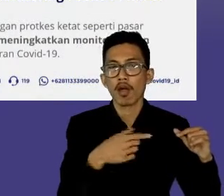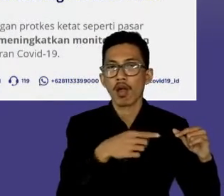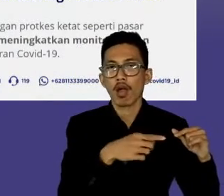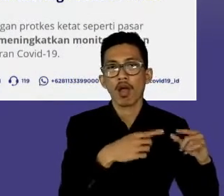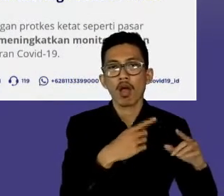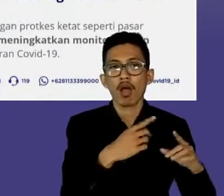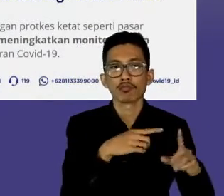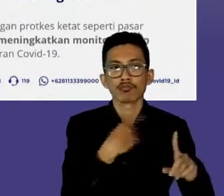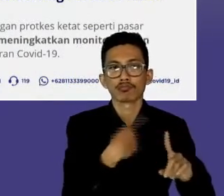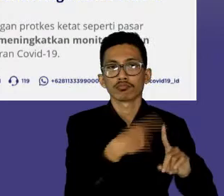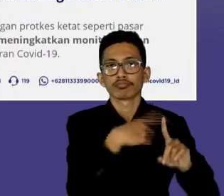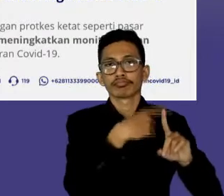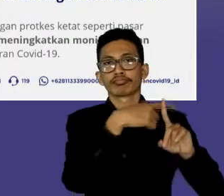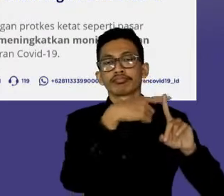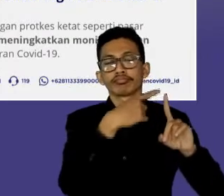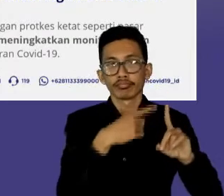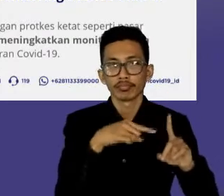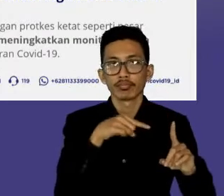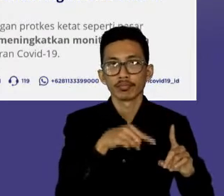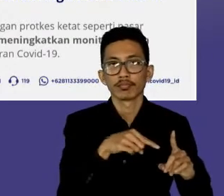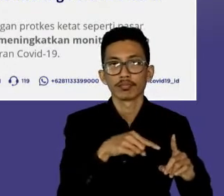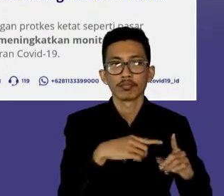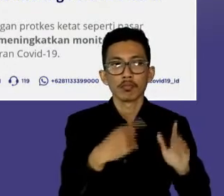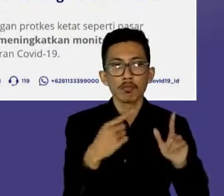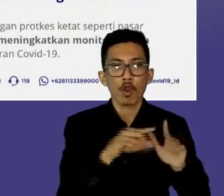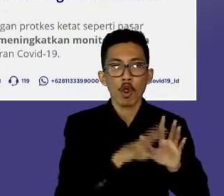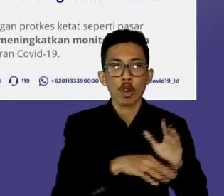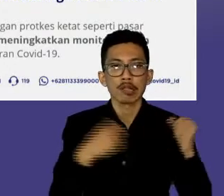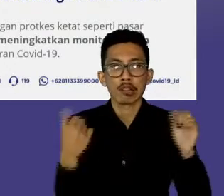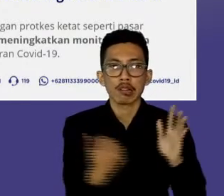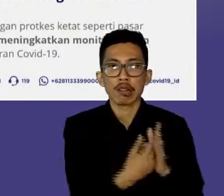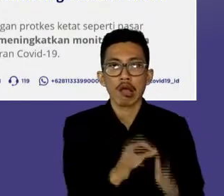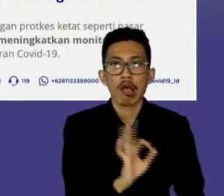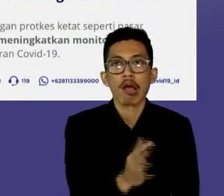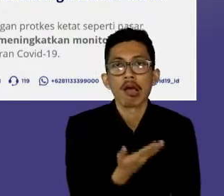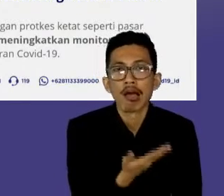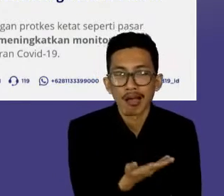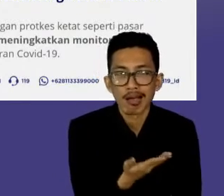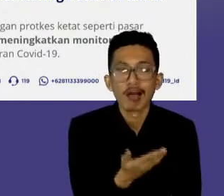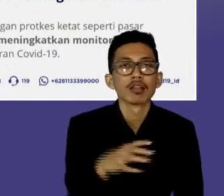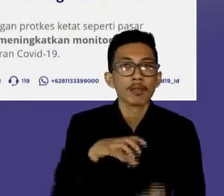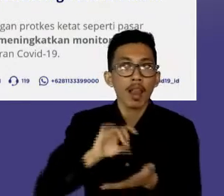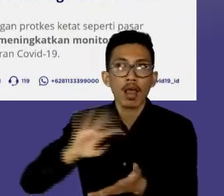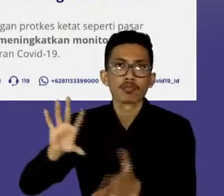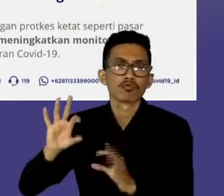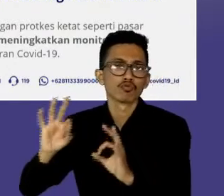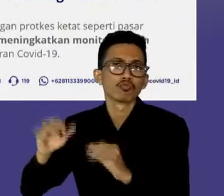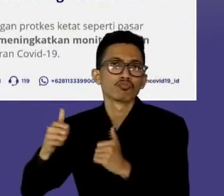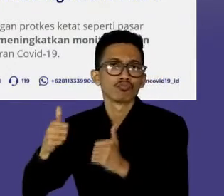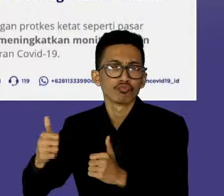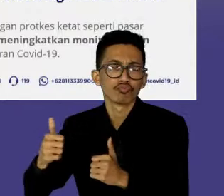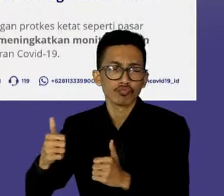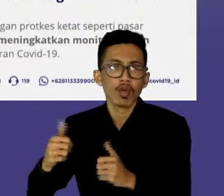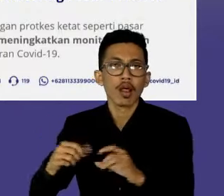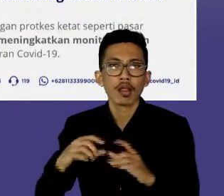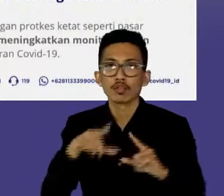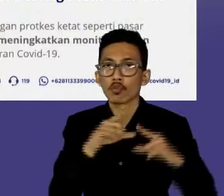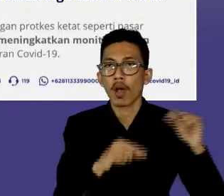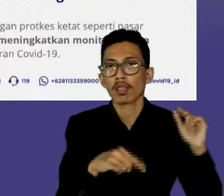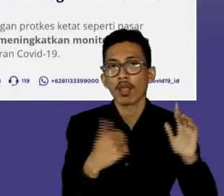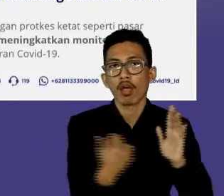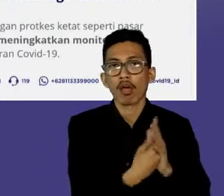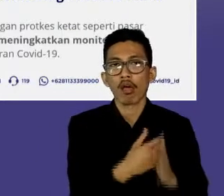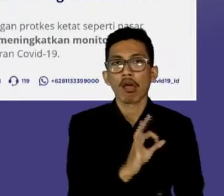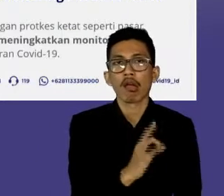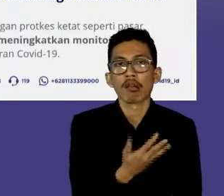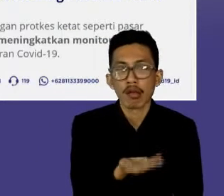terus bertambah untuk wilayah-wilayah yang tidak patuh. Tapi di wilayah-wilayah yang lain sudah cukup baik. Kemudian kalau kita lihat di sini